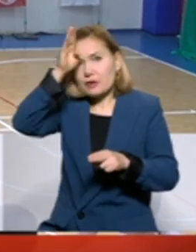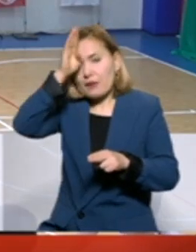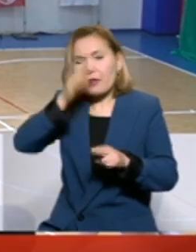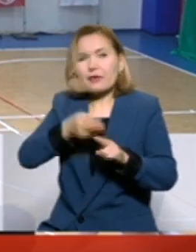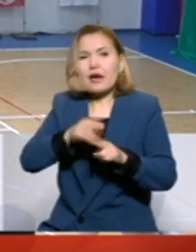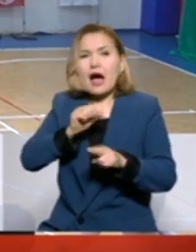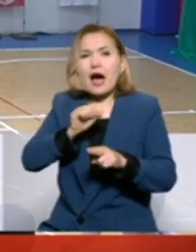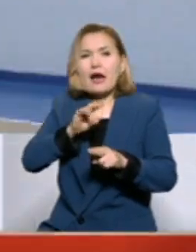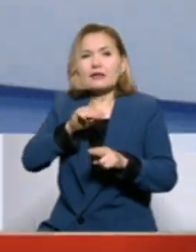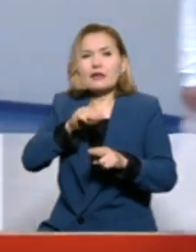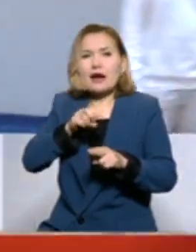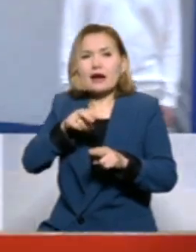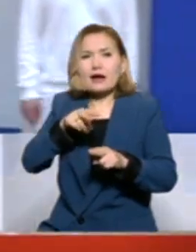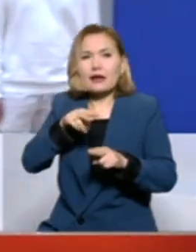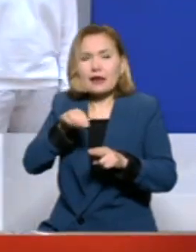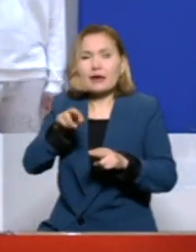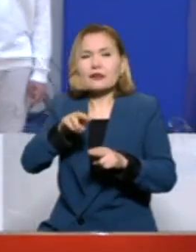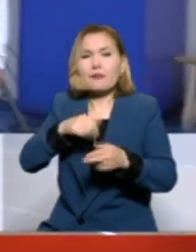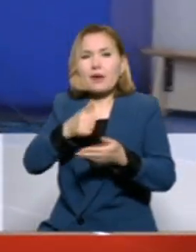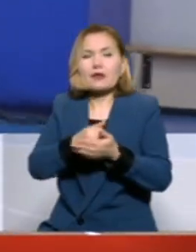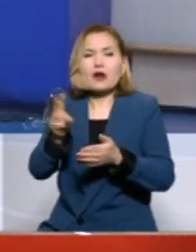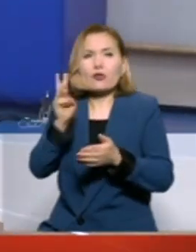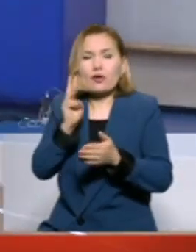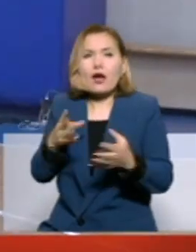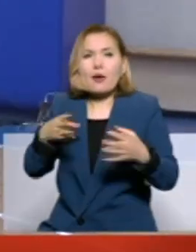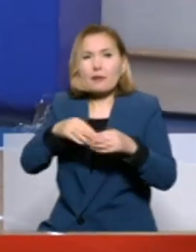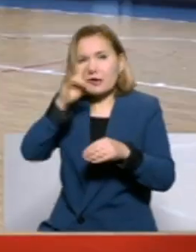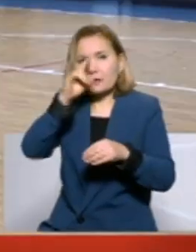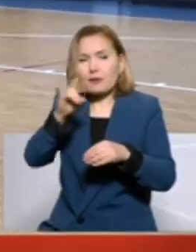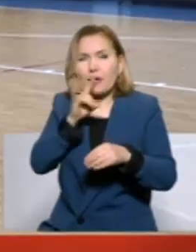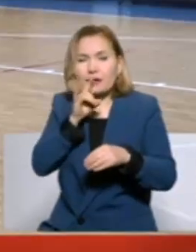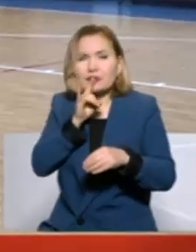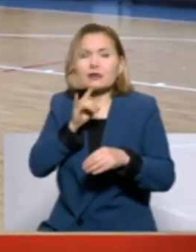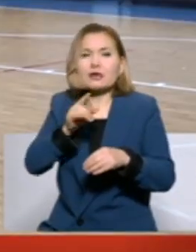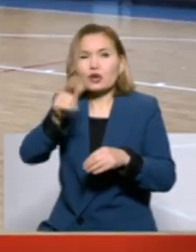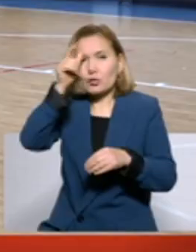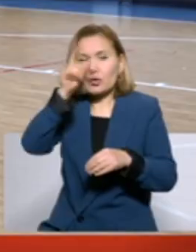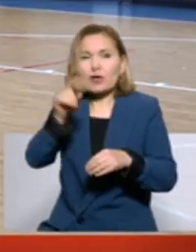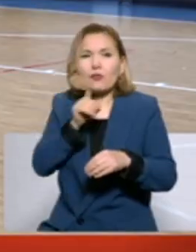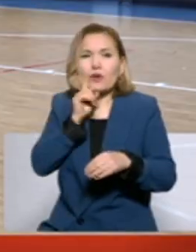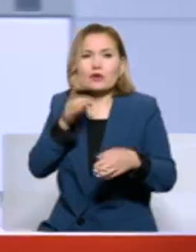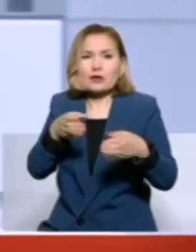мен Анталиядағы бас консулдықтар бірлесіп ұйымдастырды.